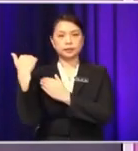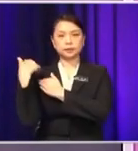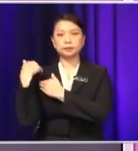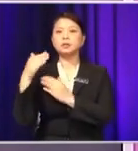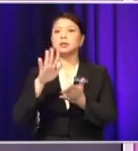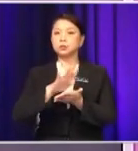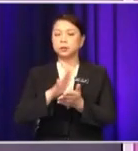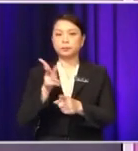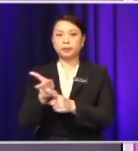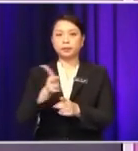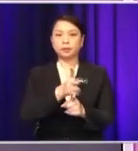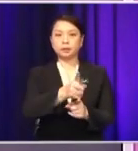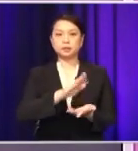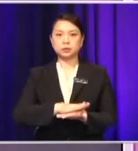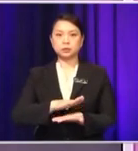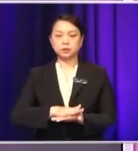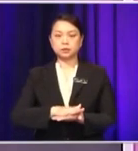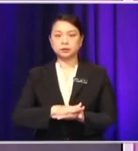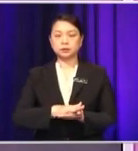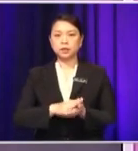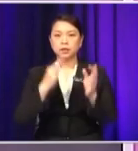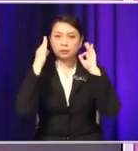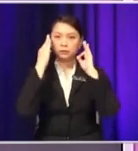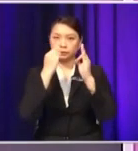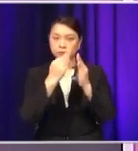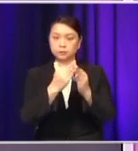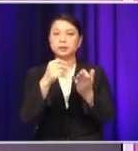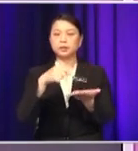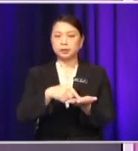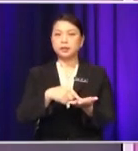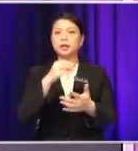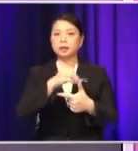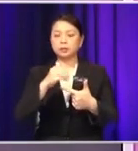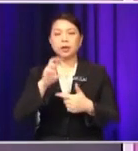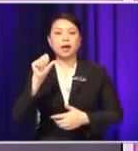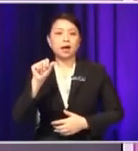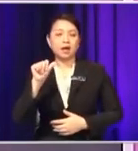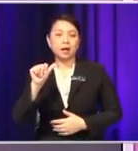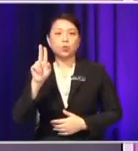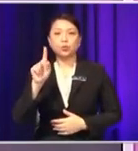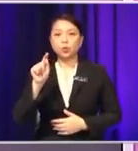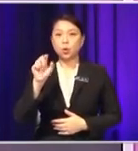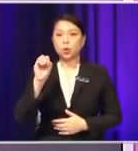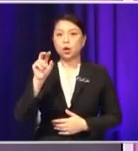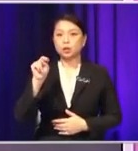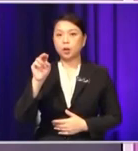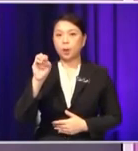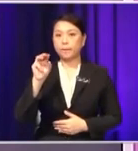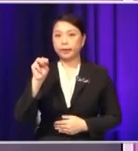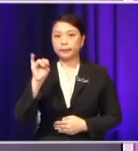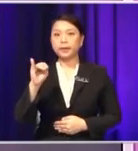pihak sekolah. Ini fokusnya. Sebab orientasinya ataupun autonominya ialah kepada pihak sekolah untuk menguruskan. Jadi pada rakan-rakan guru di